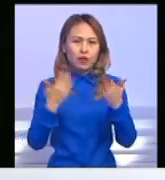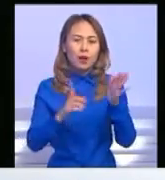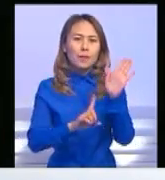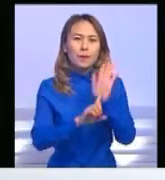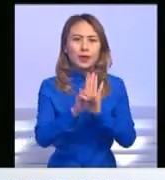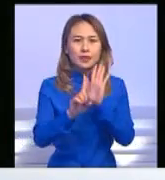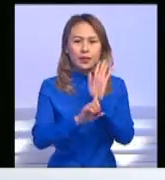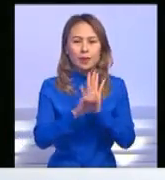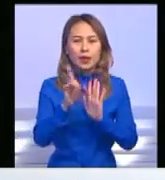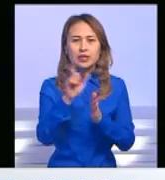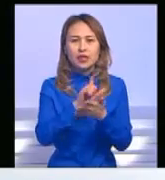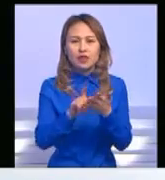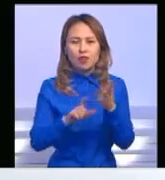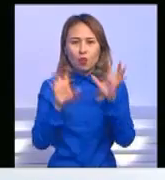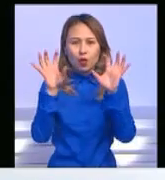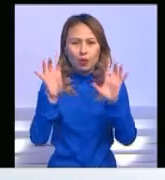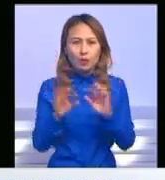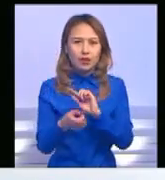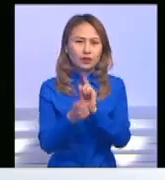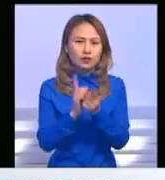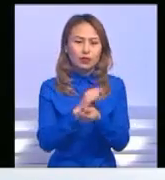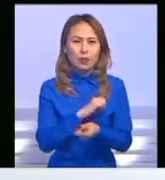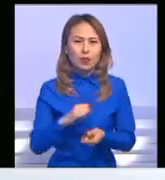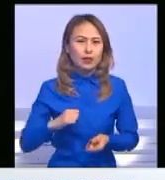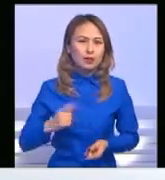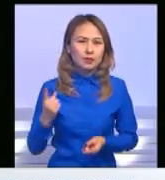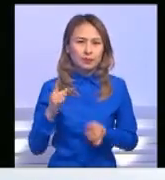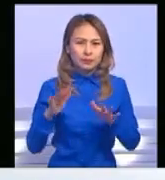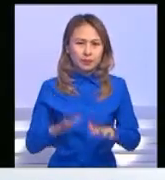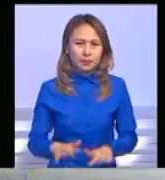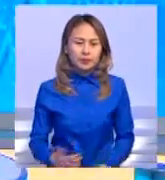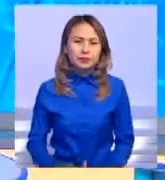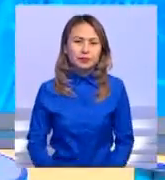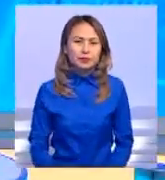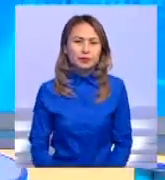ұйымдағы реформалардың басты мақсат етіп қоюында сондықтан.